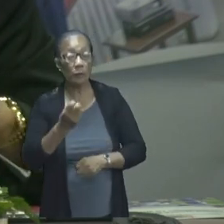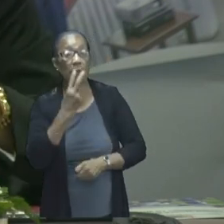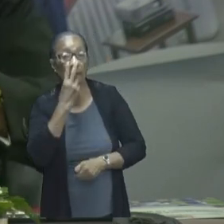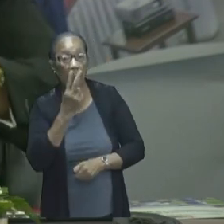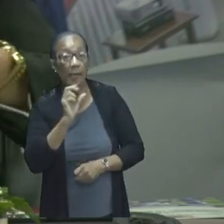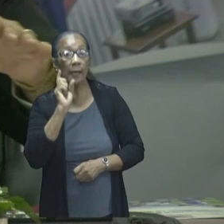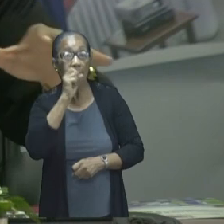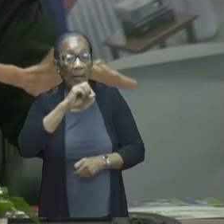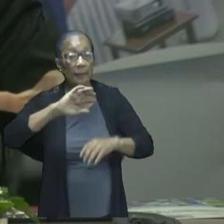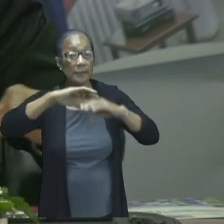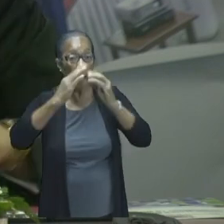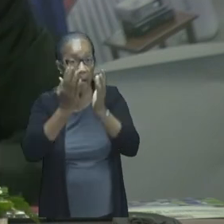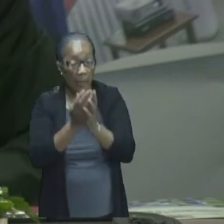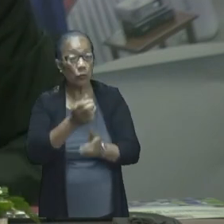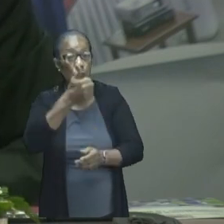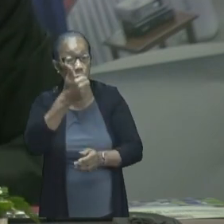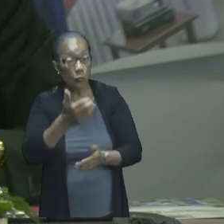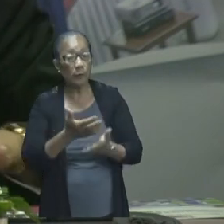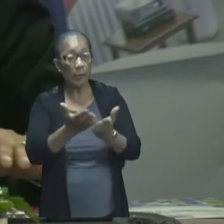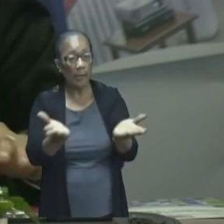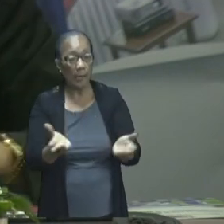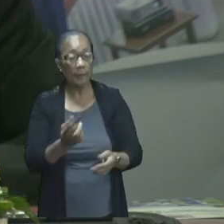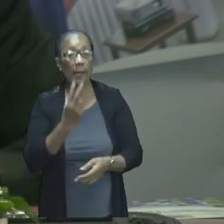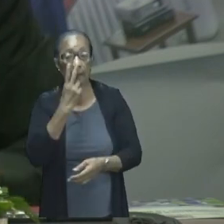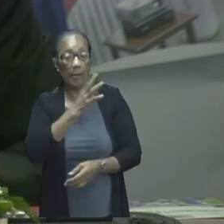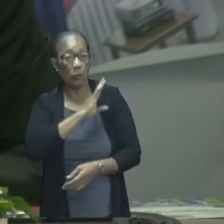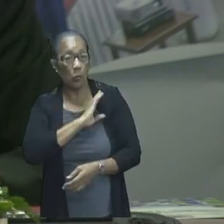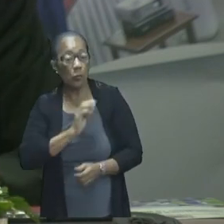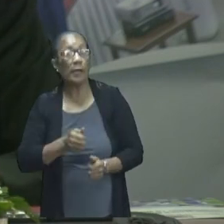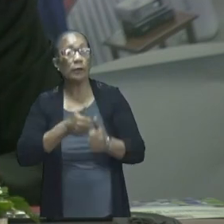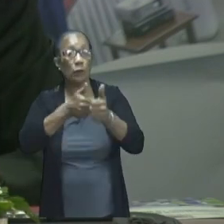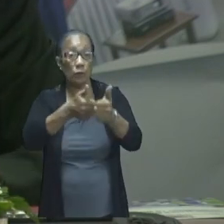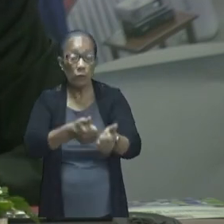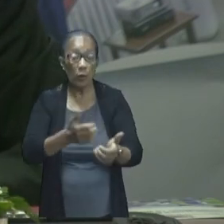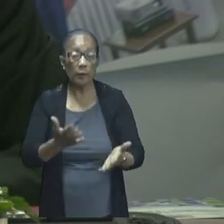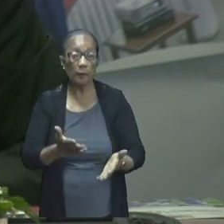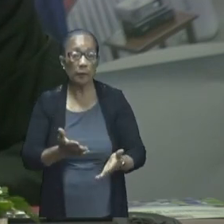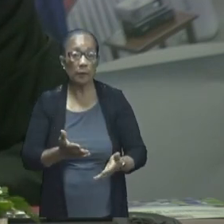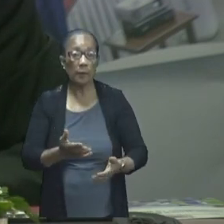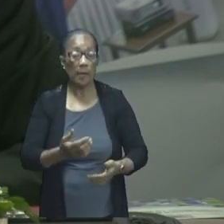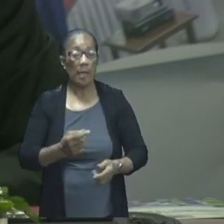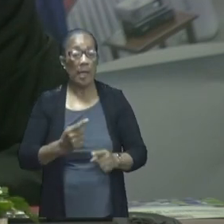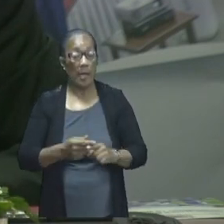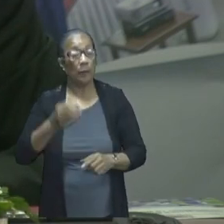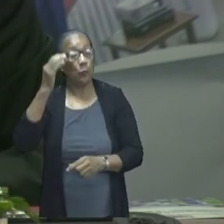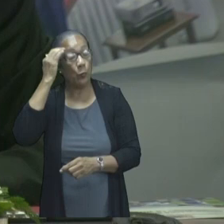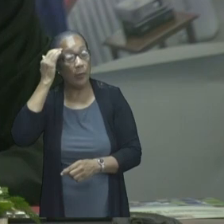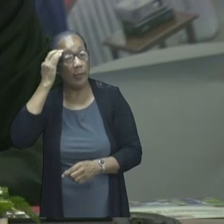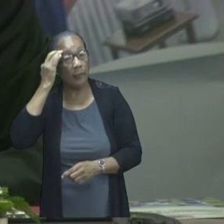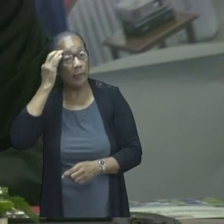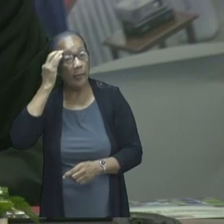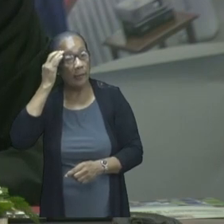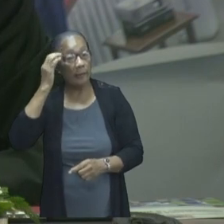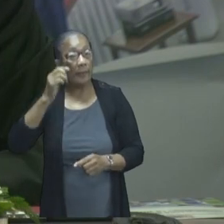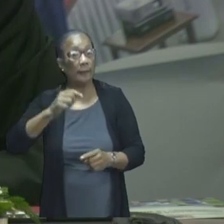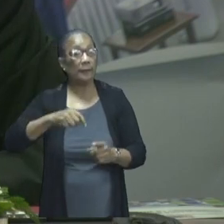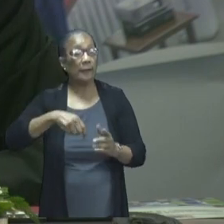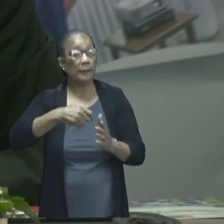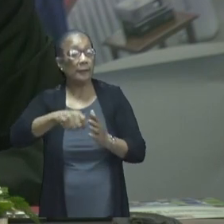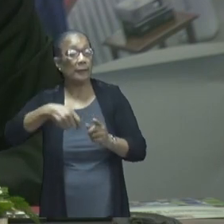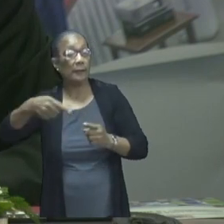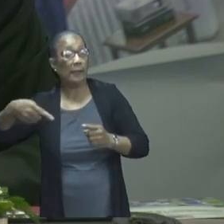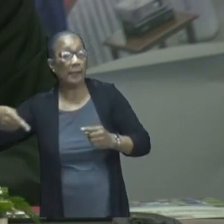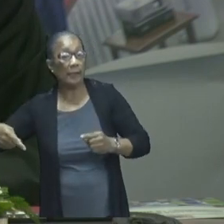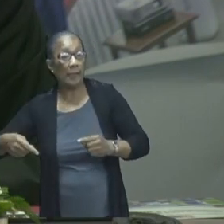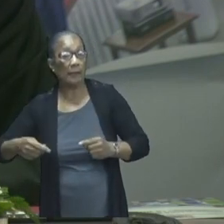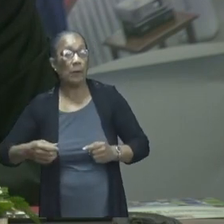toe te hebben men kijkt ook naar de gevolgen men kijkt ook naar de empack en ik weet dat het traject hier zwaar is maar